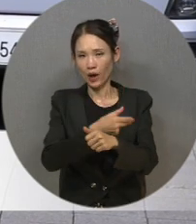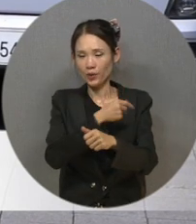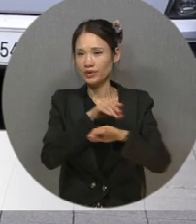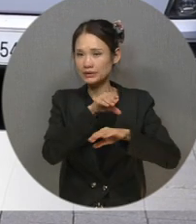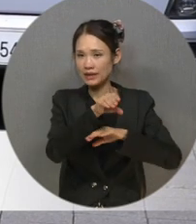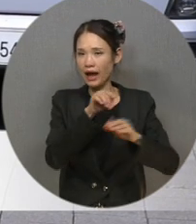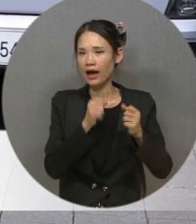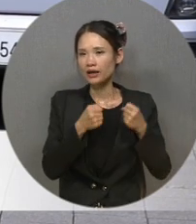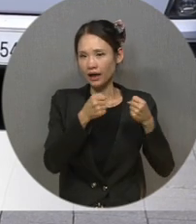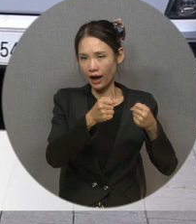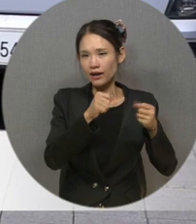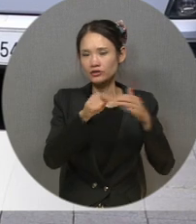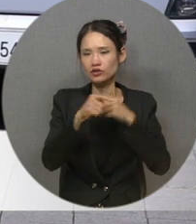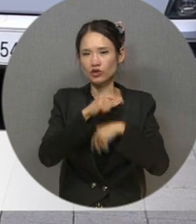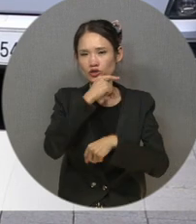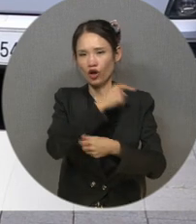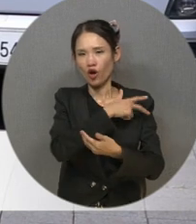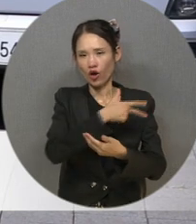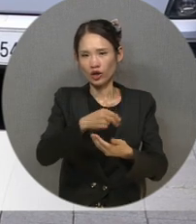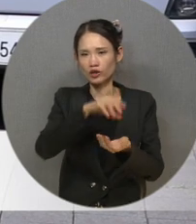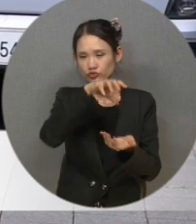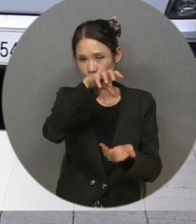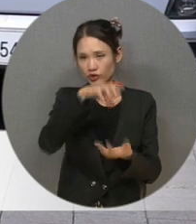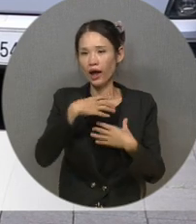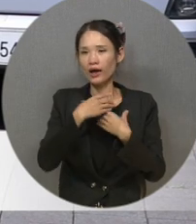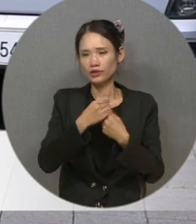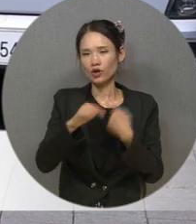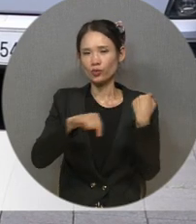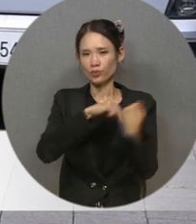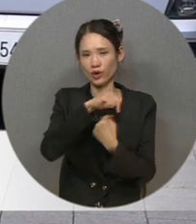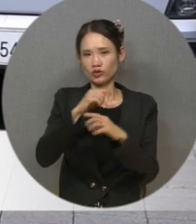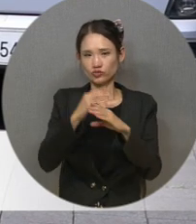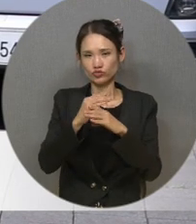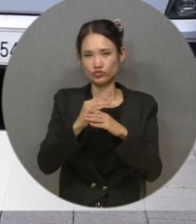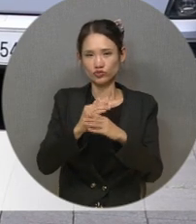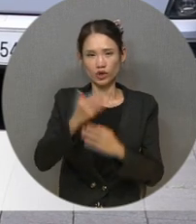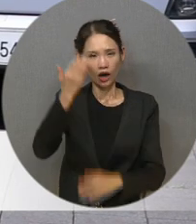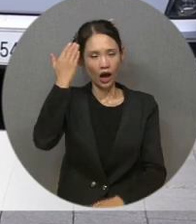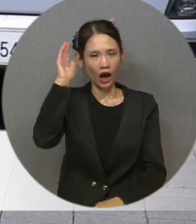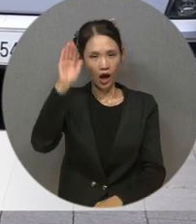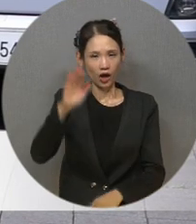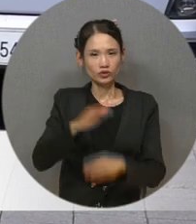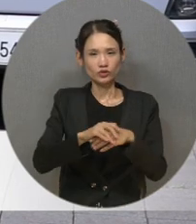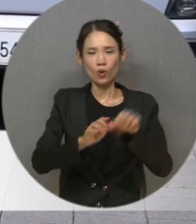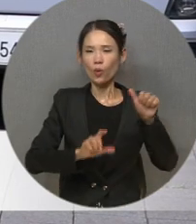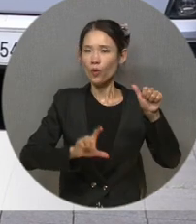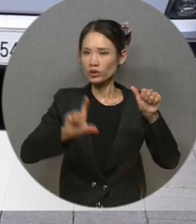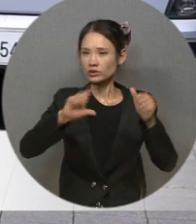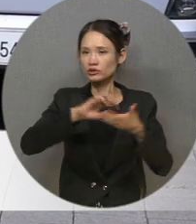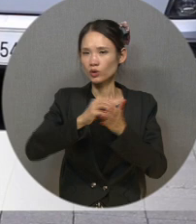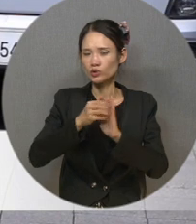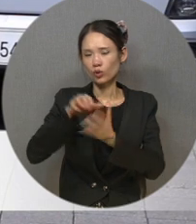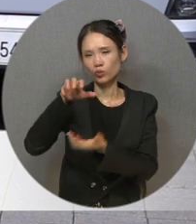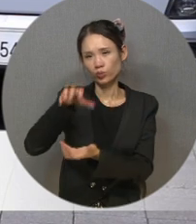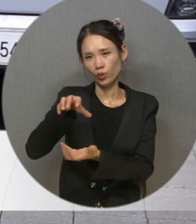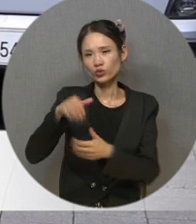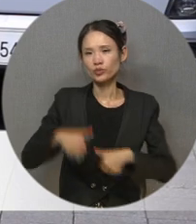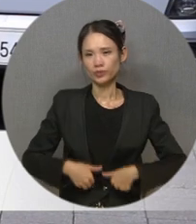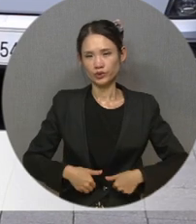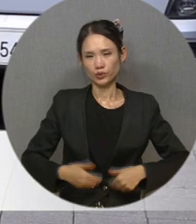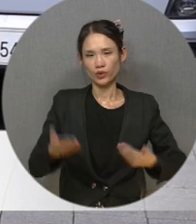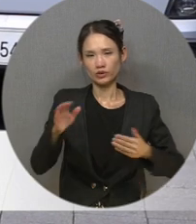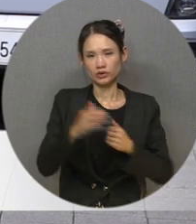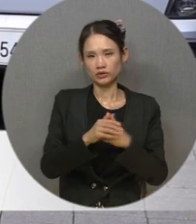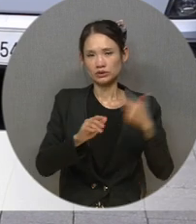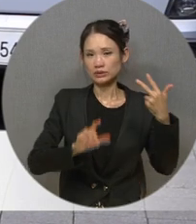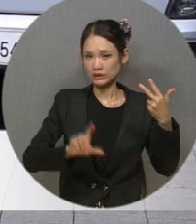혈액 수급이 좀 많이 안정화되어 있습니다. 우리나라 같은 경우 평균 5일 정도 혈액을 보유하고 있어야 되는데 현재는 약 7일분 정도